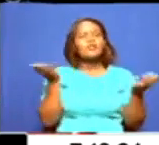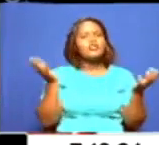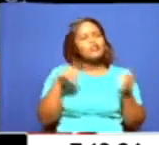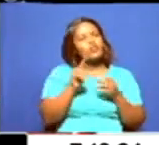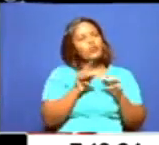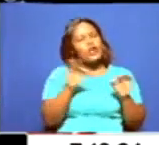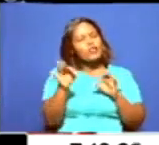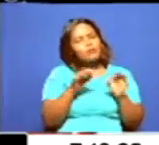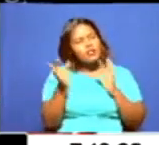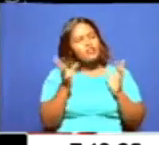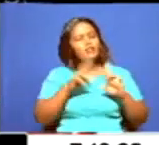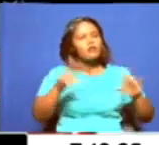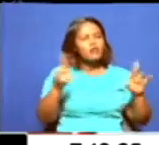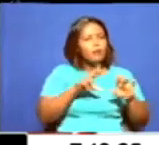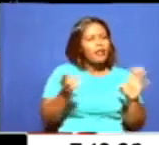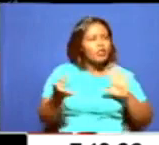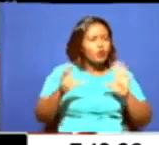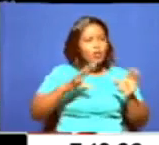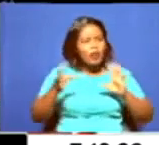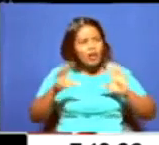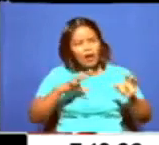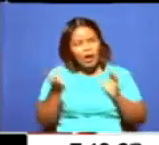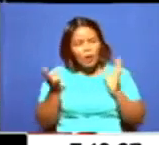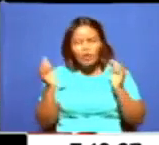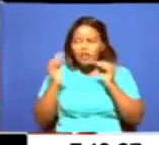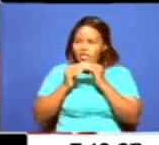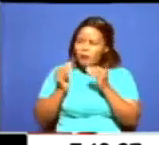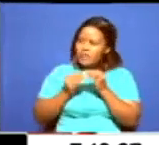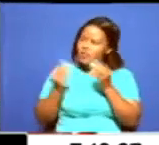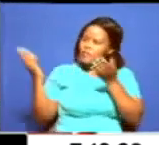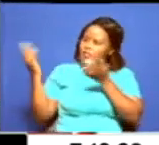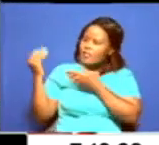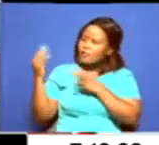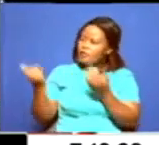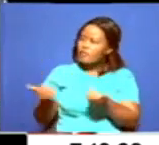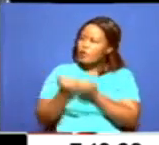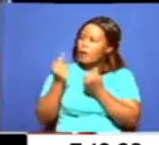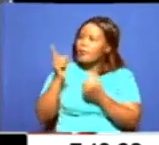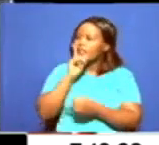ya aina gani ambayo yanaendelea kwa mkutano huo ambao unatarajiwa kufanyika hiyo kesho?